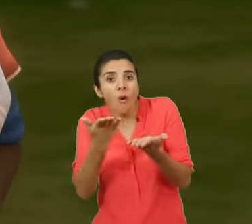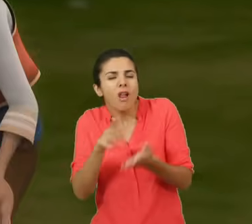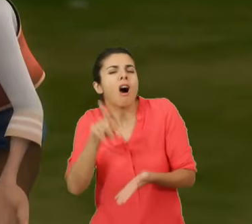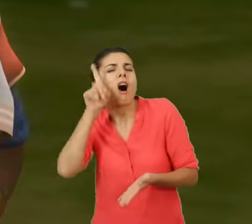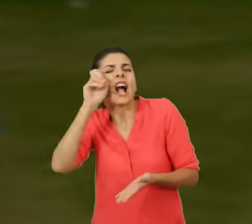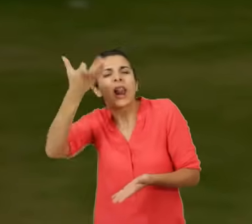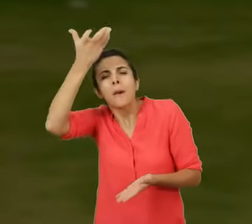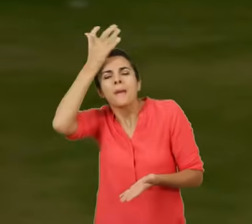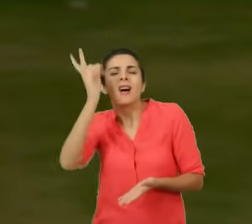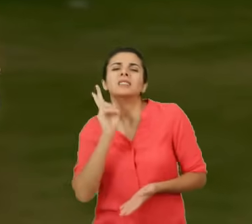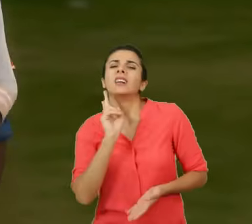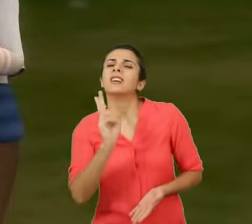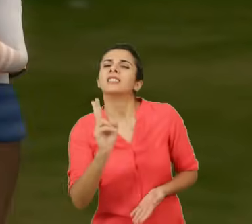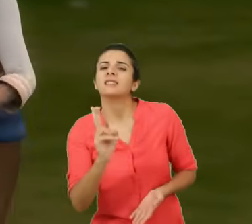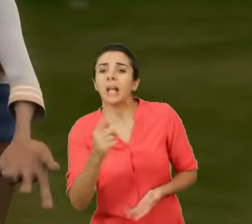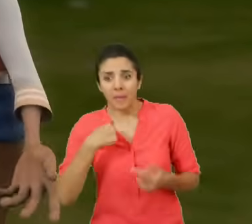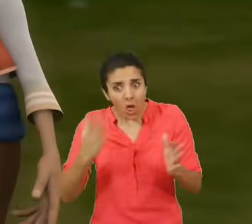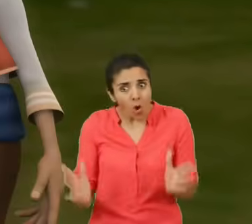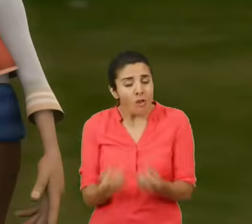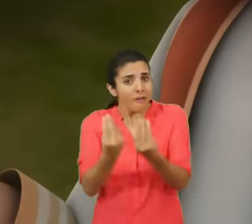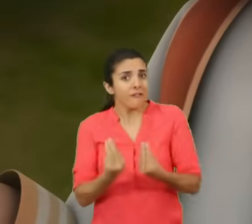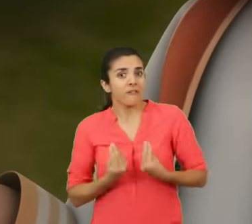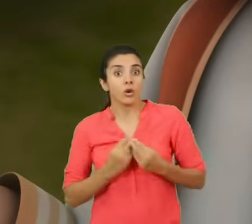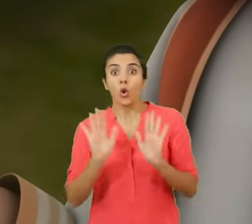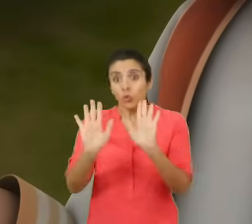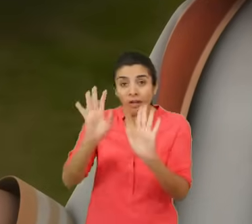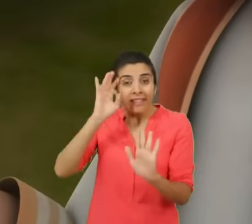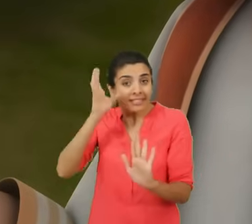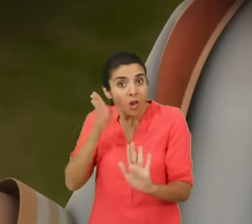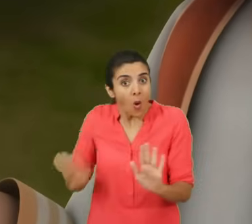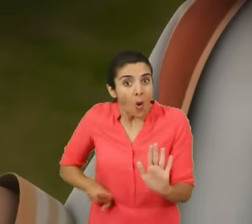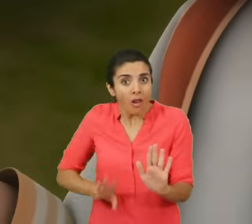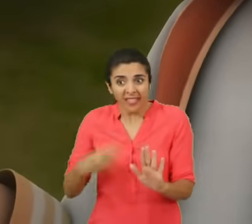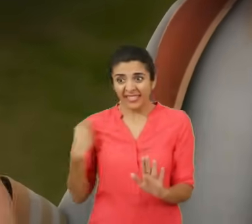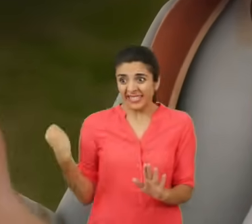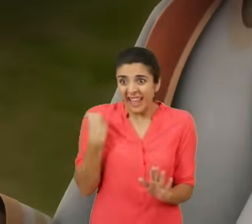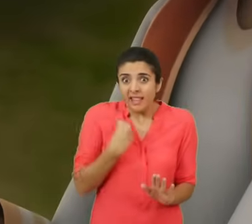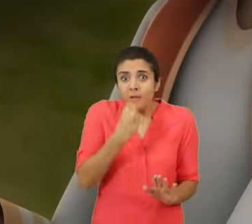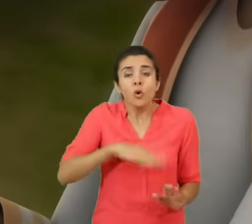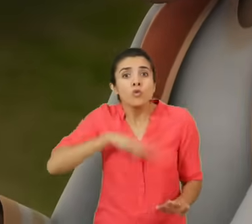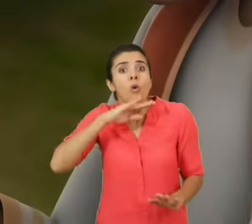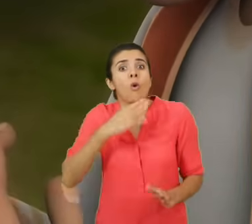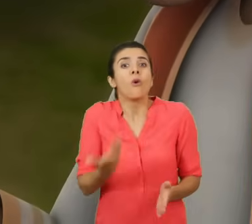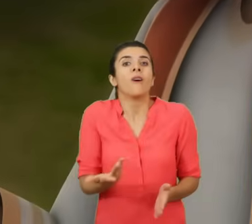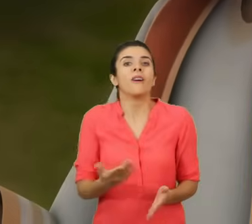Akıllı prensesim benim. Bizi kurtardın. Dur deli oğlan. Daha yeni yemek yedim. Öyle sarsıp durma.